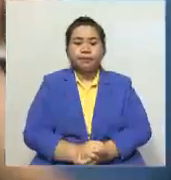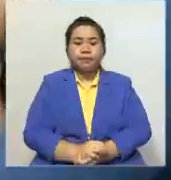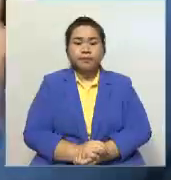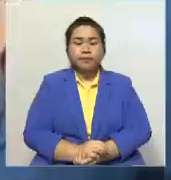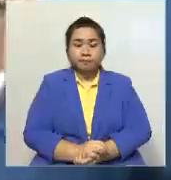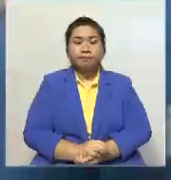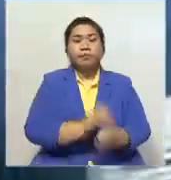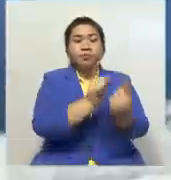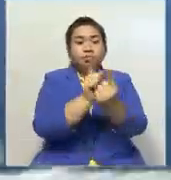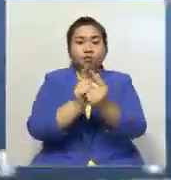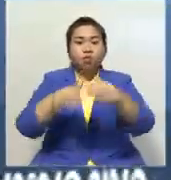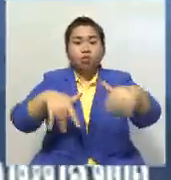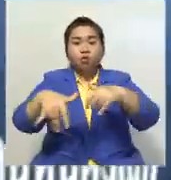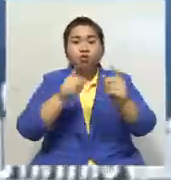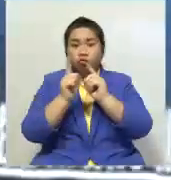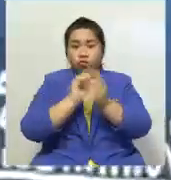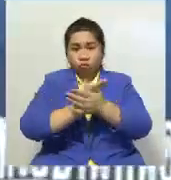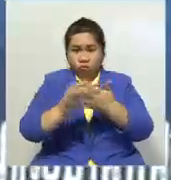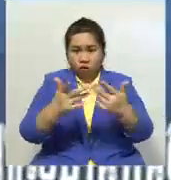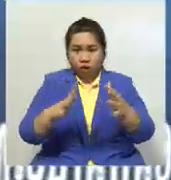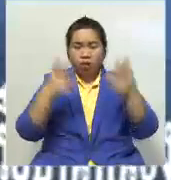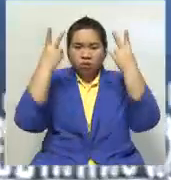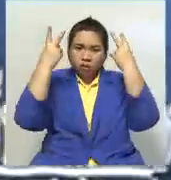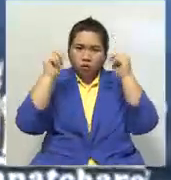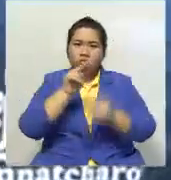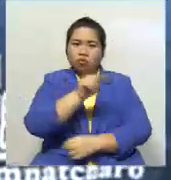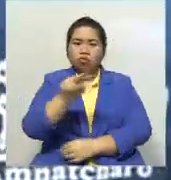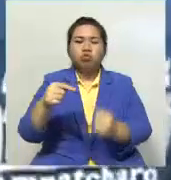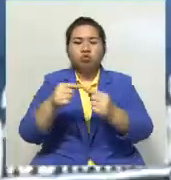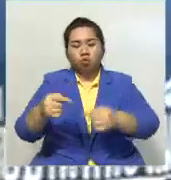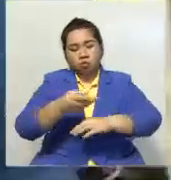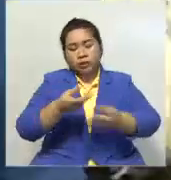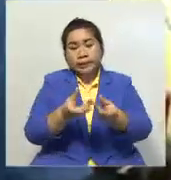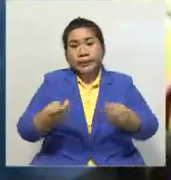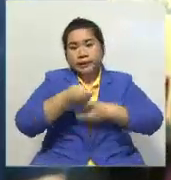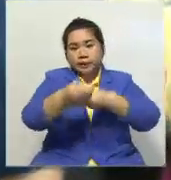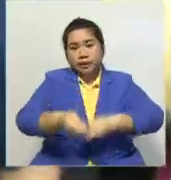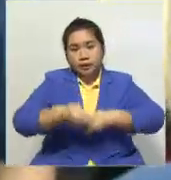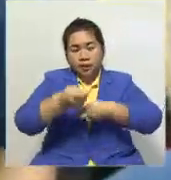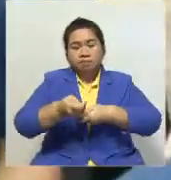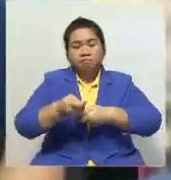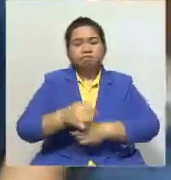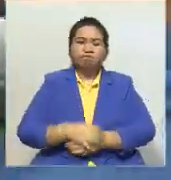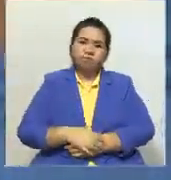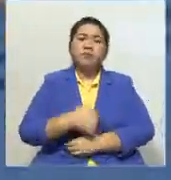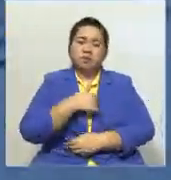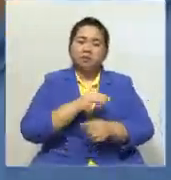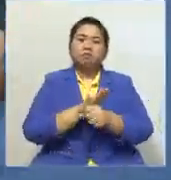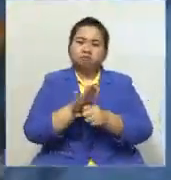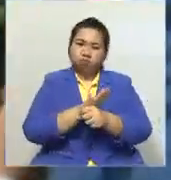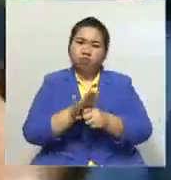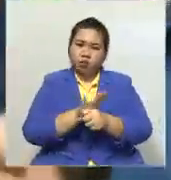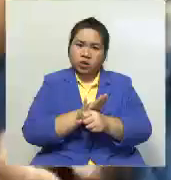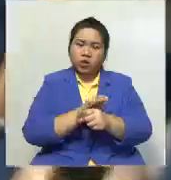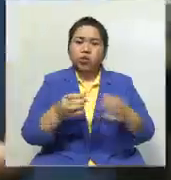หลังจากพูดคุยกับประชาชนแล้วนะคะนายกรัฐมนตรีได้เยี่ยมชมพื้นที่การเกษตรและสอบถามข้อมูลโดยพอใจการดำเนินงานของกลุ่มเกษตรกร